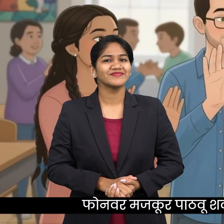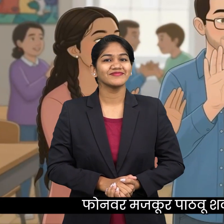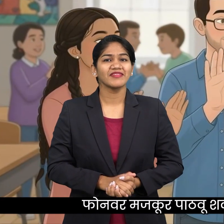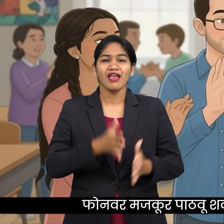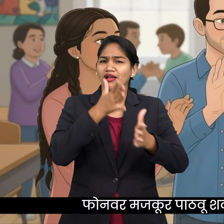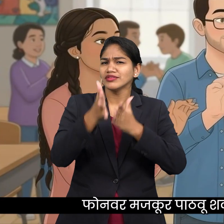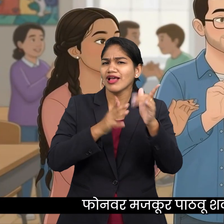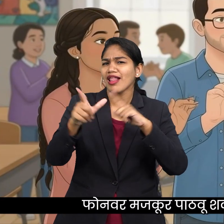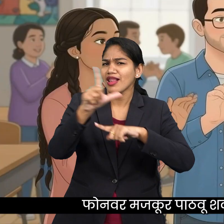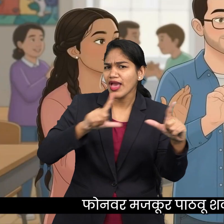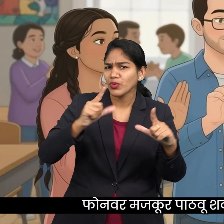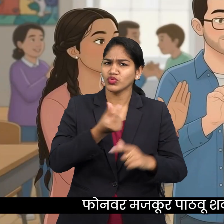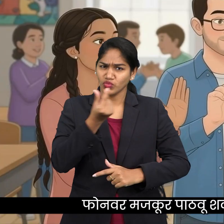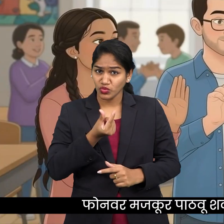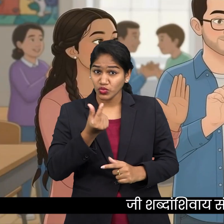शकतो,